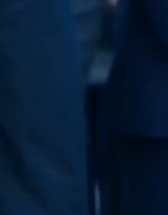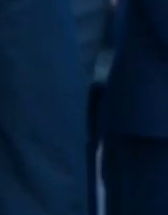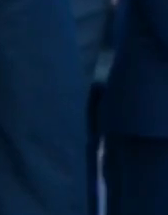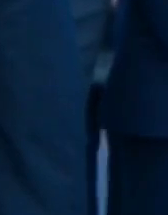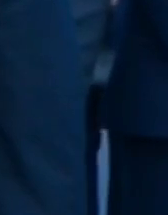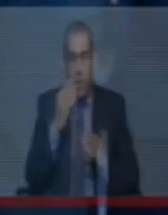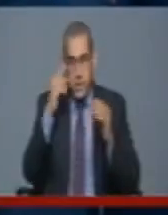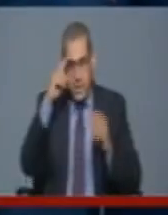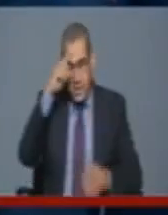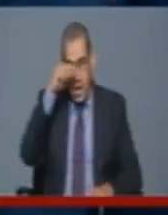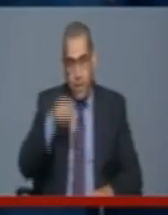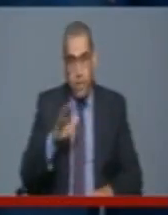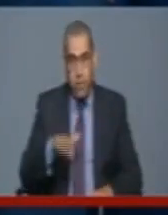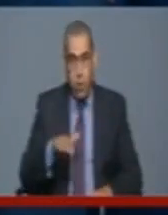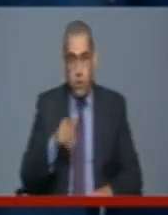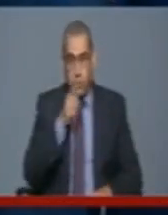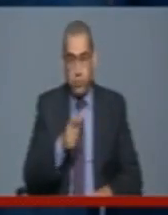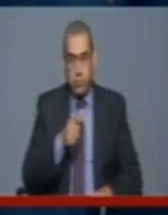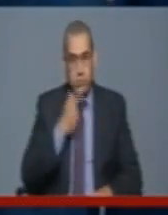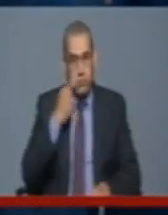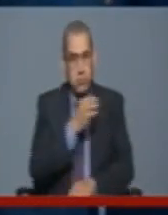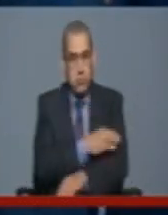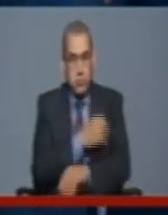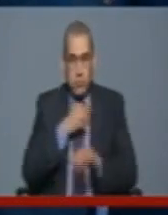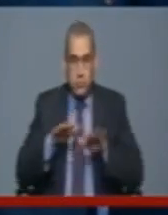احنا بنحاول نخفف بيها عن